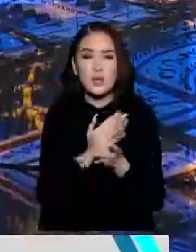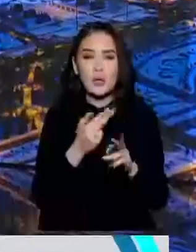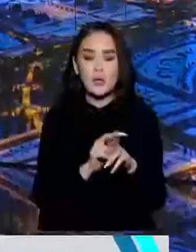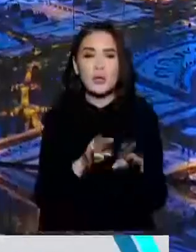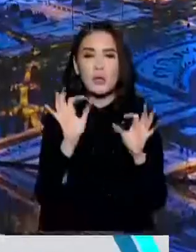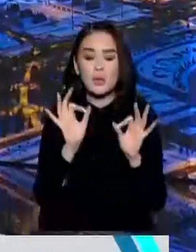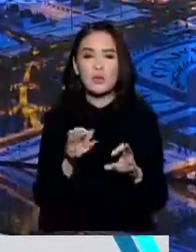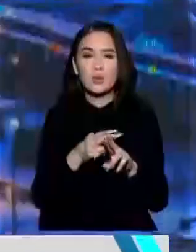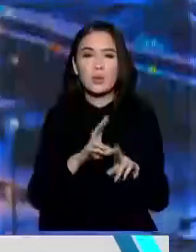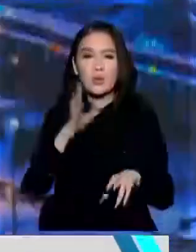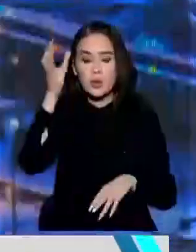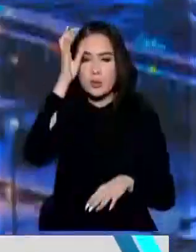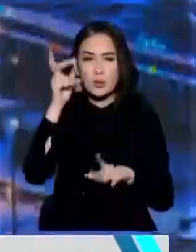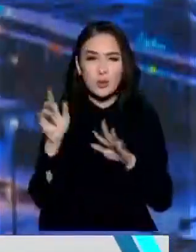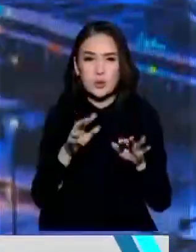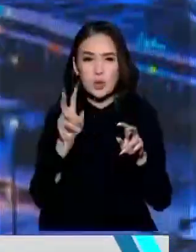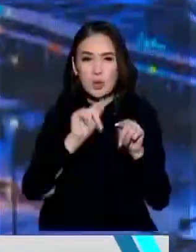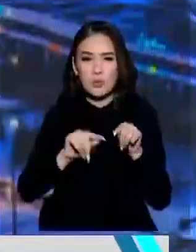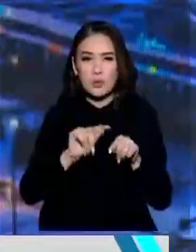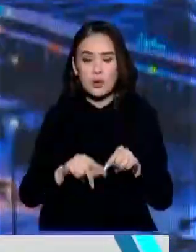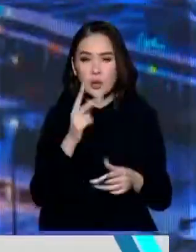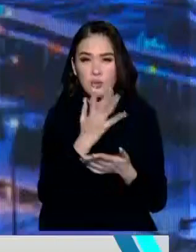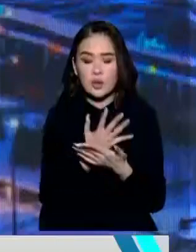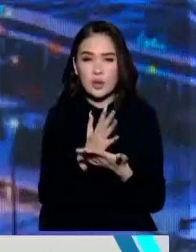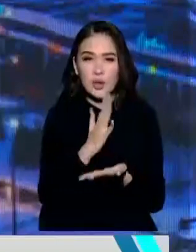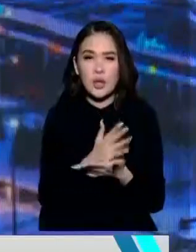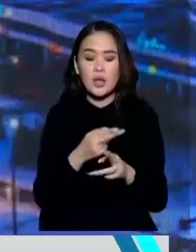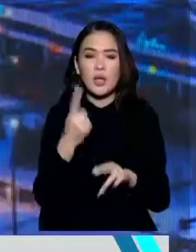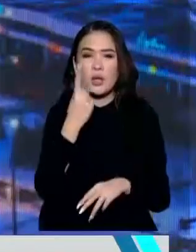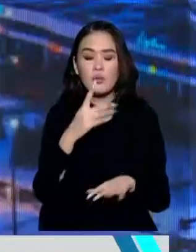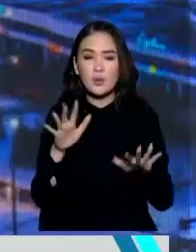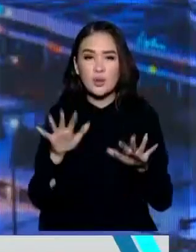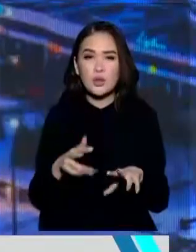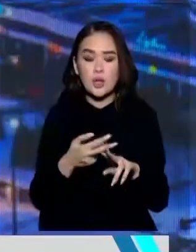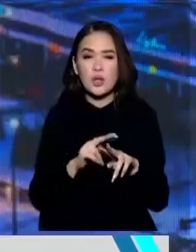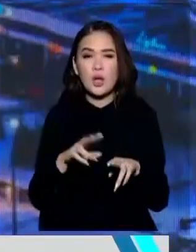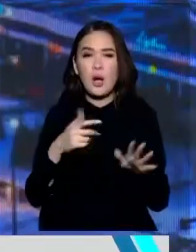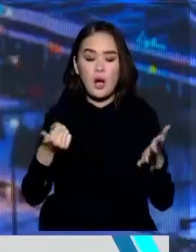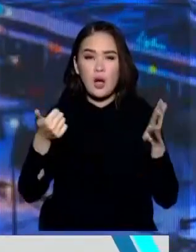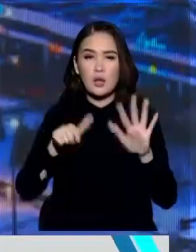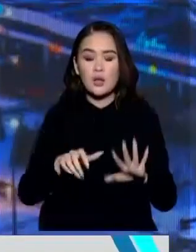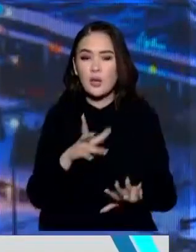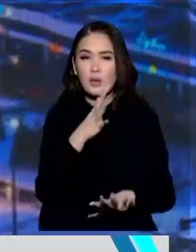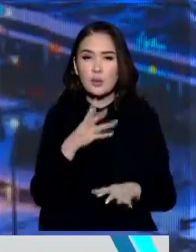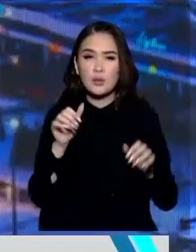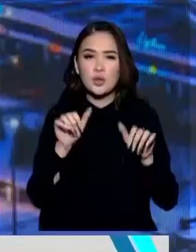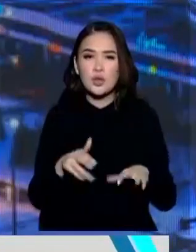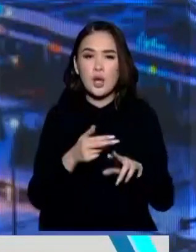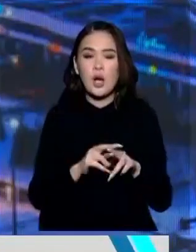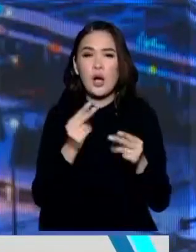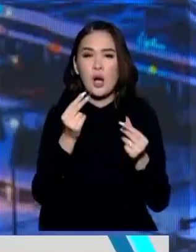мәнінде де ғылыми зерттеу институттарымыз жетім қалып қалды. Ең бірінші үлкен қазір мына 6 айдың ішінде шешкен сұрағымыз